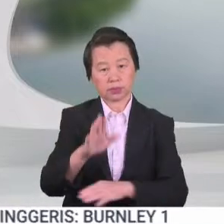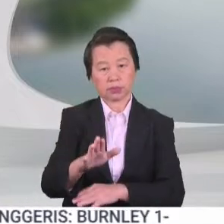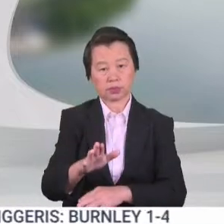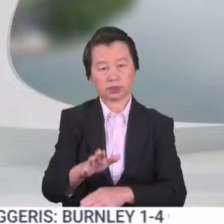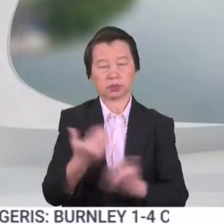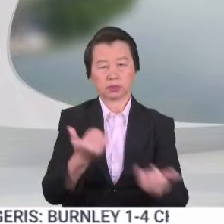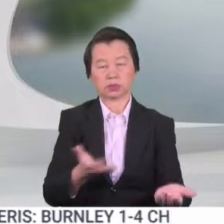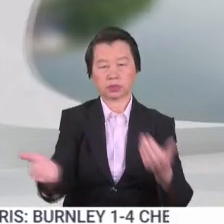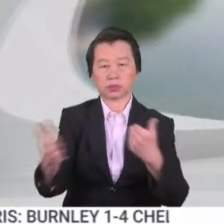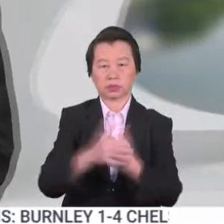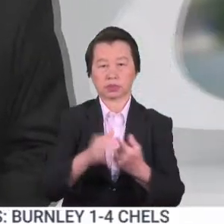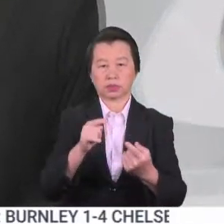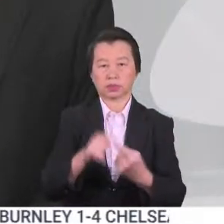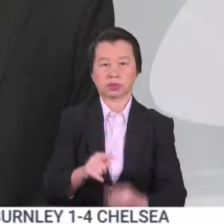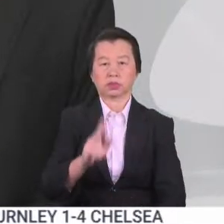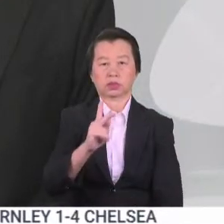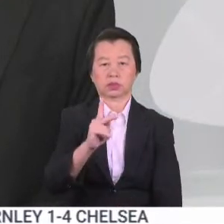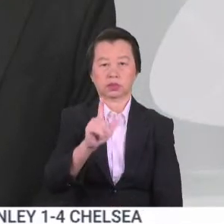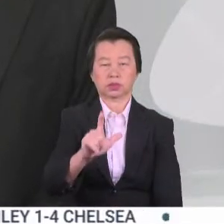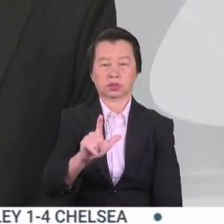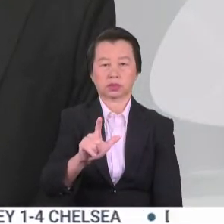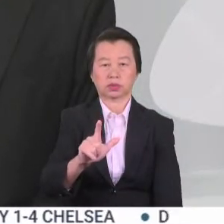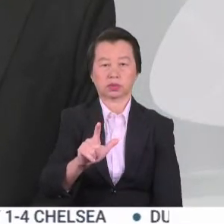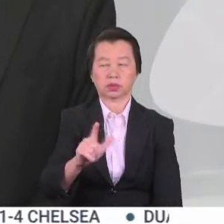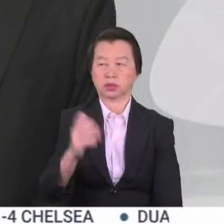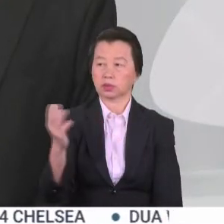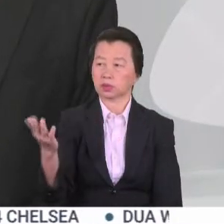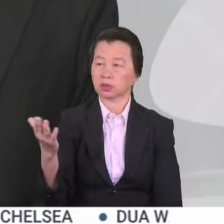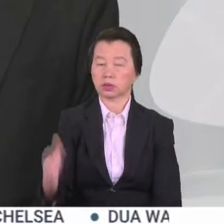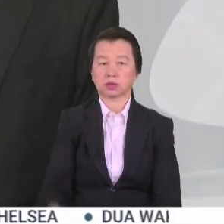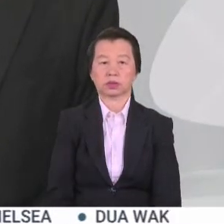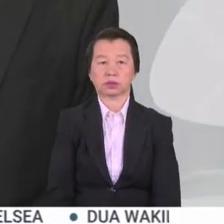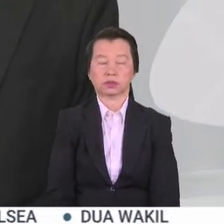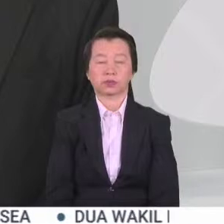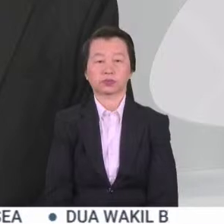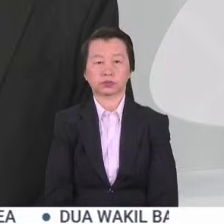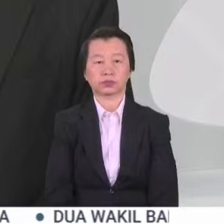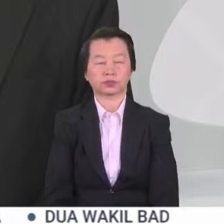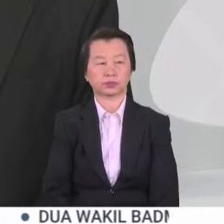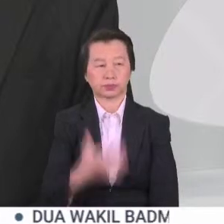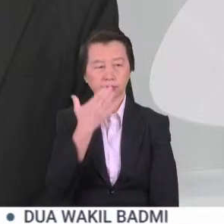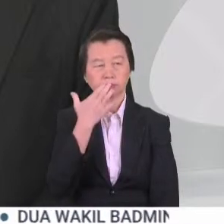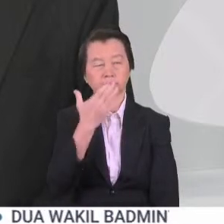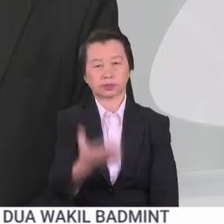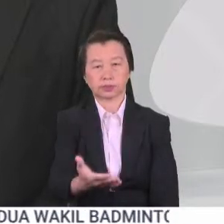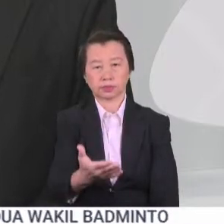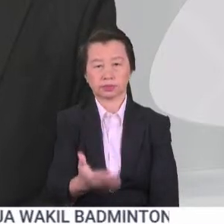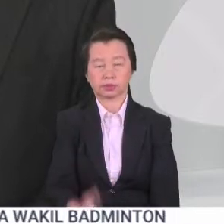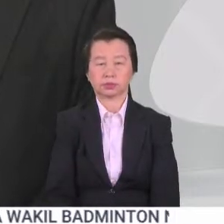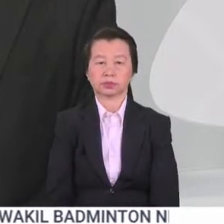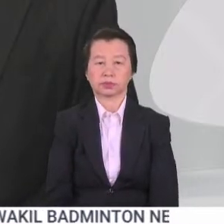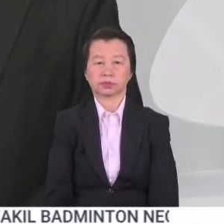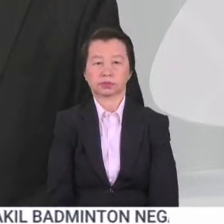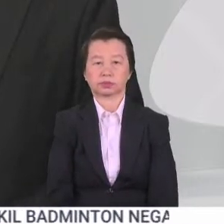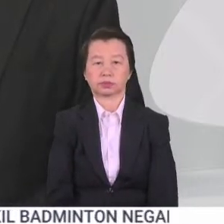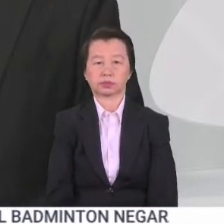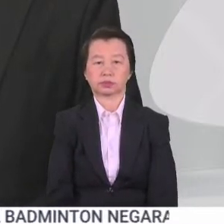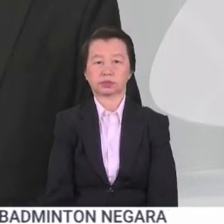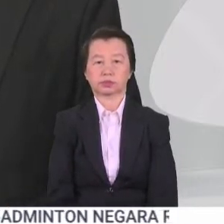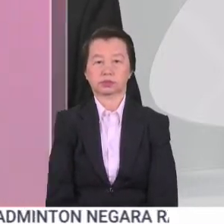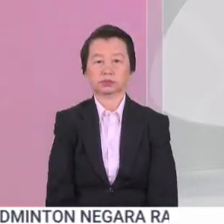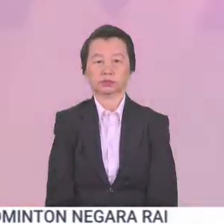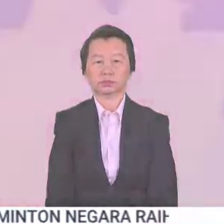ini seterusnya kembali bersama Nurul di angkasuri silakan konsttin pahlawan Terima kasih atas perincian